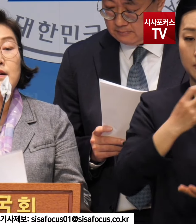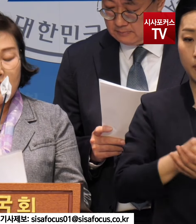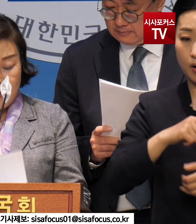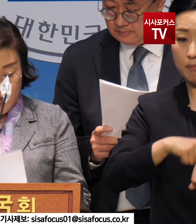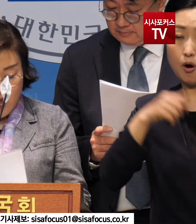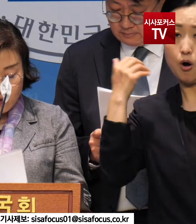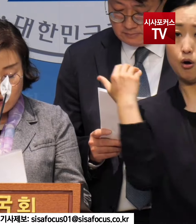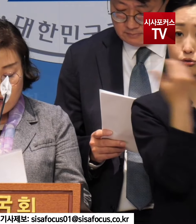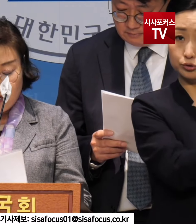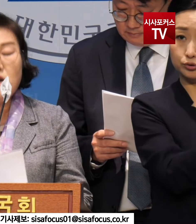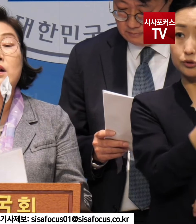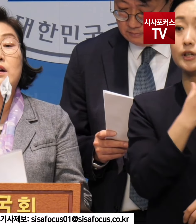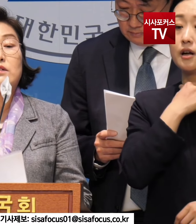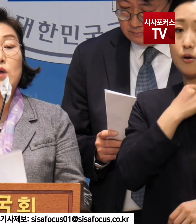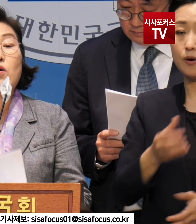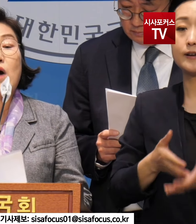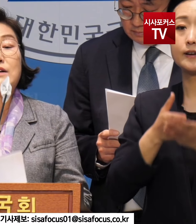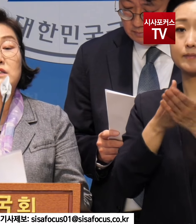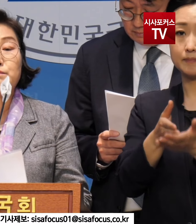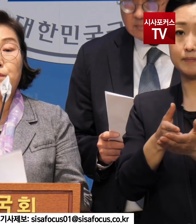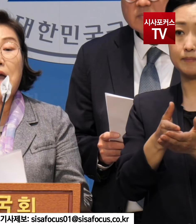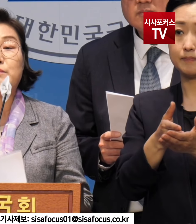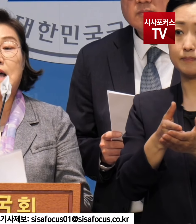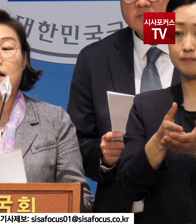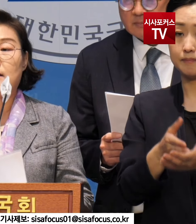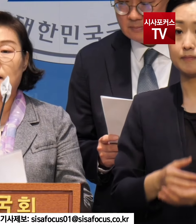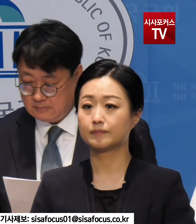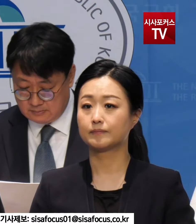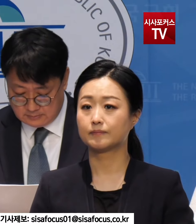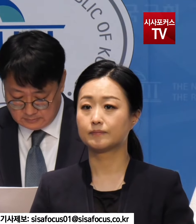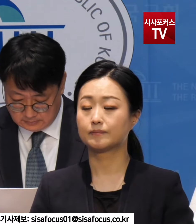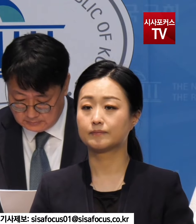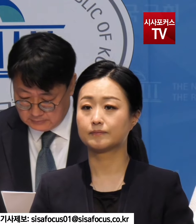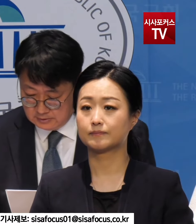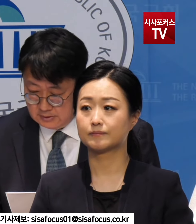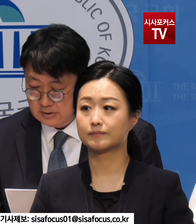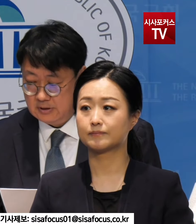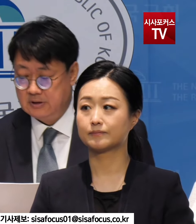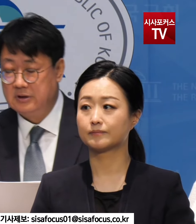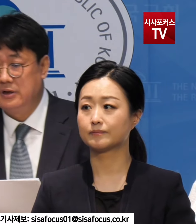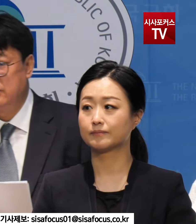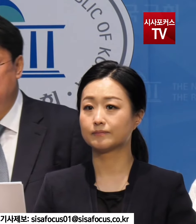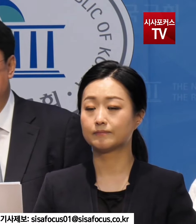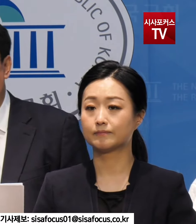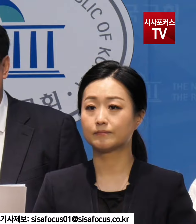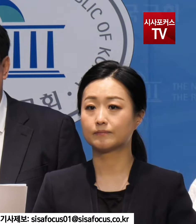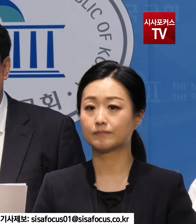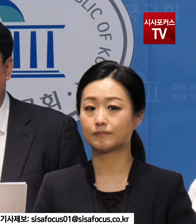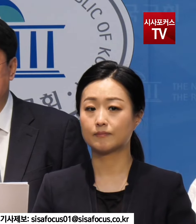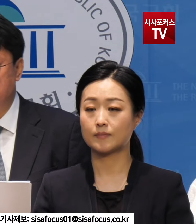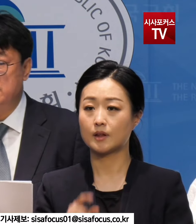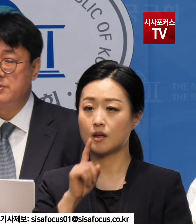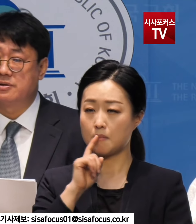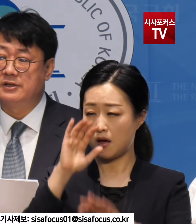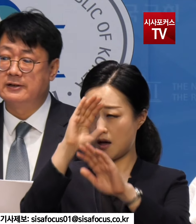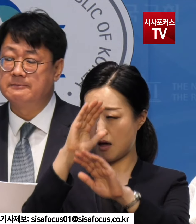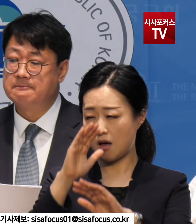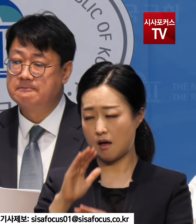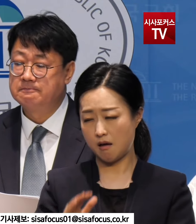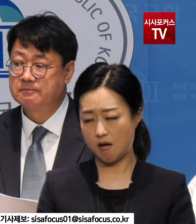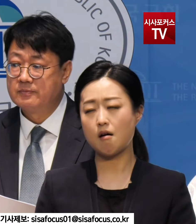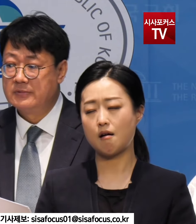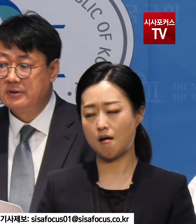처벌을 해줄 것을 촉구하는 바입니다. 감사합니다. 예, 너무나 구구절절한